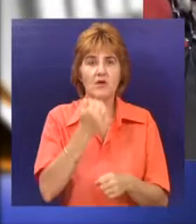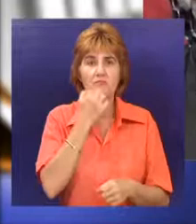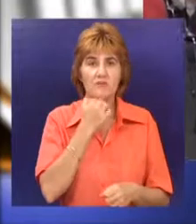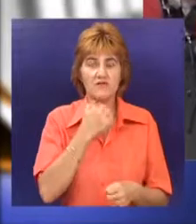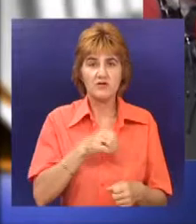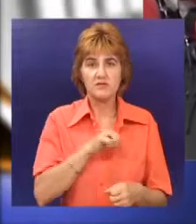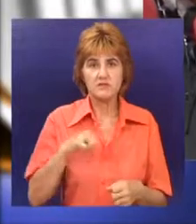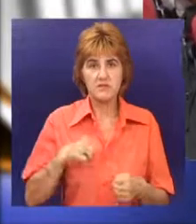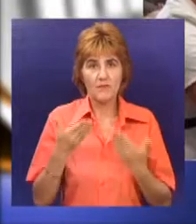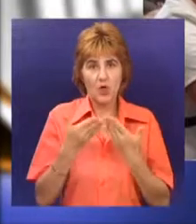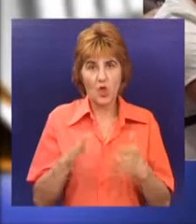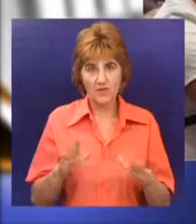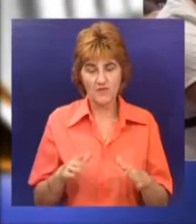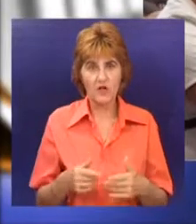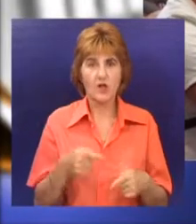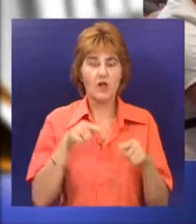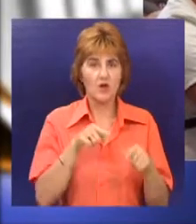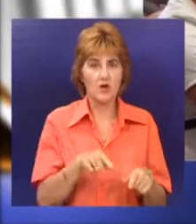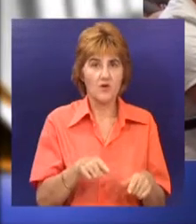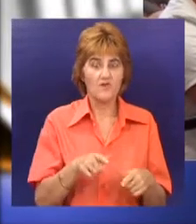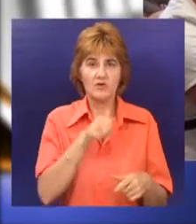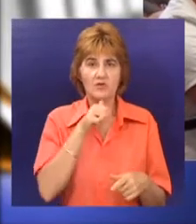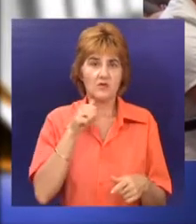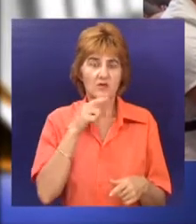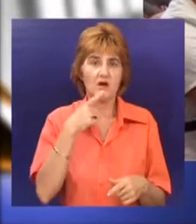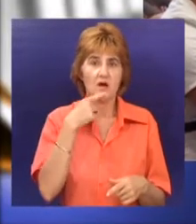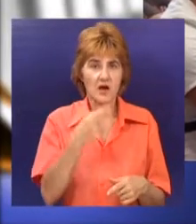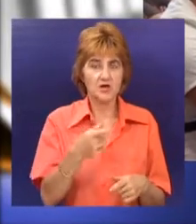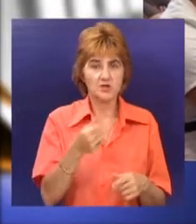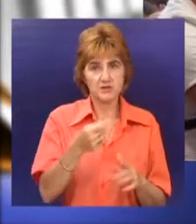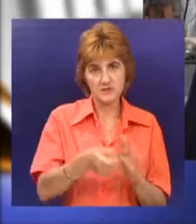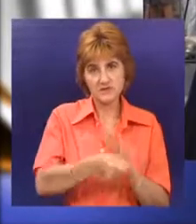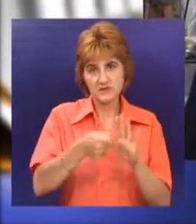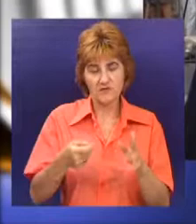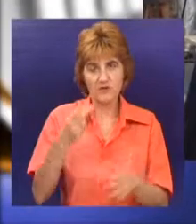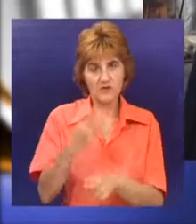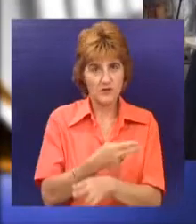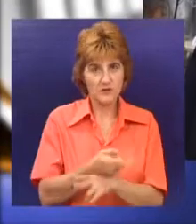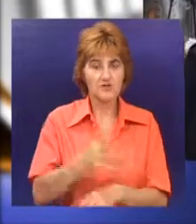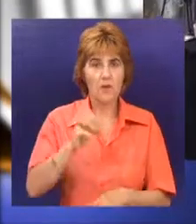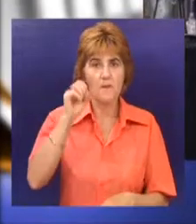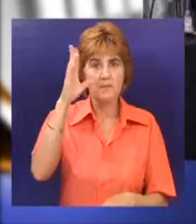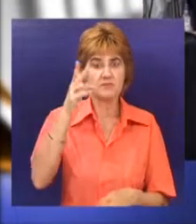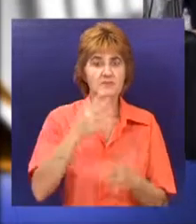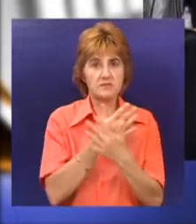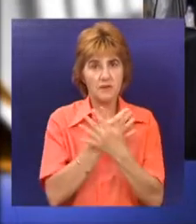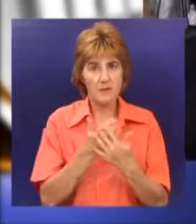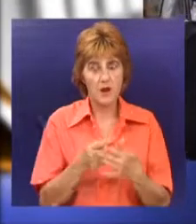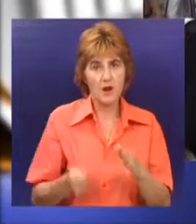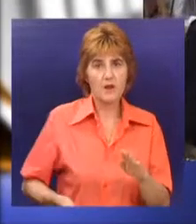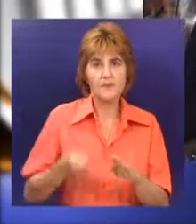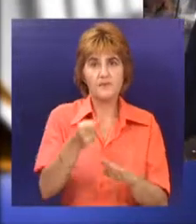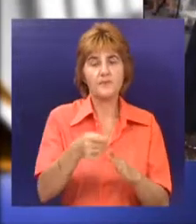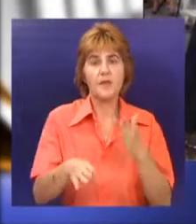za zapošljavanje je dodatno iz budžeta Ministarstva ekonomije i regionalnog razvoja izdvojila još 15 miliona dinara za subvencije